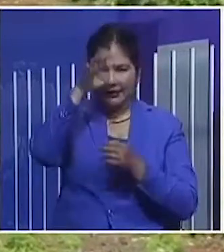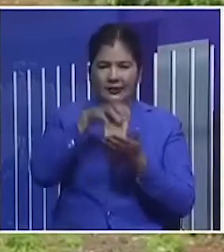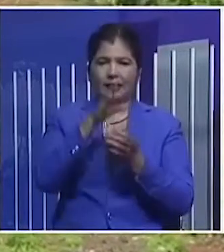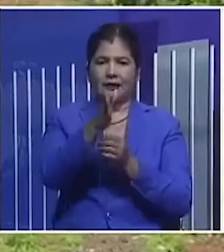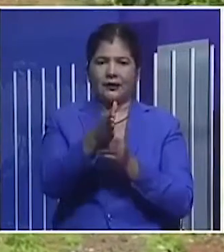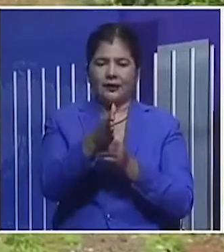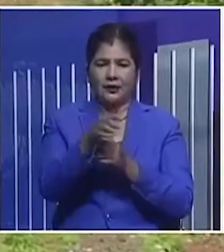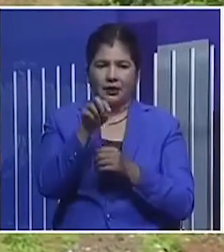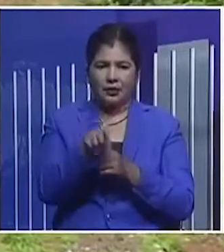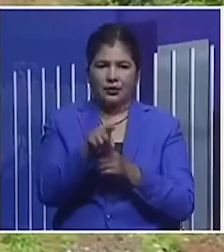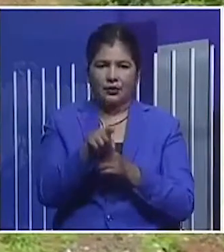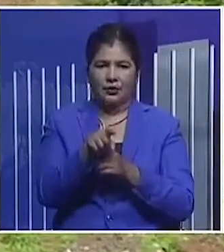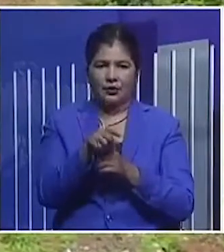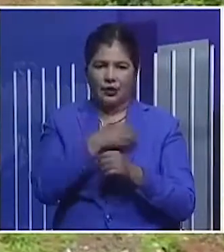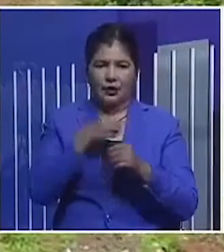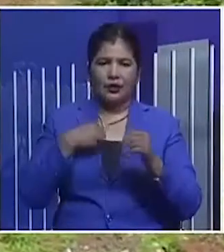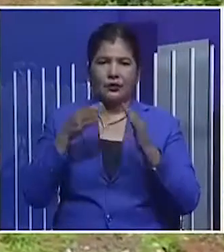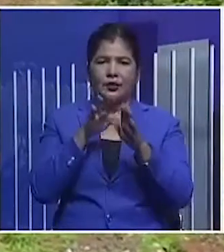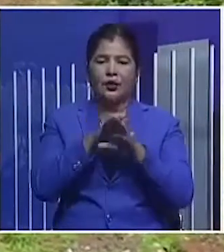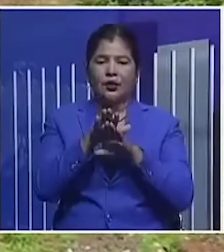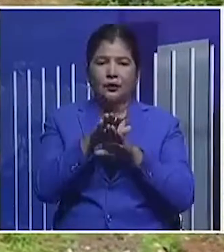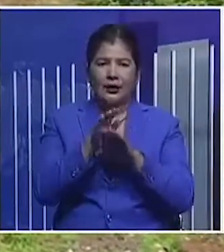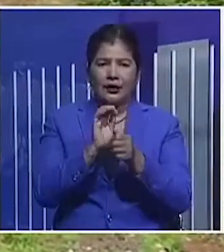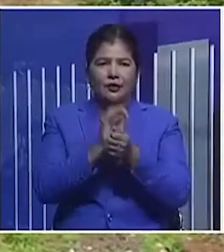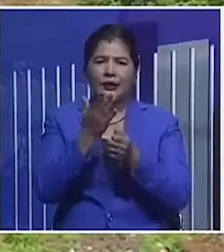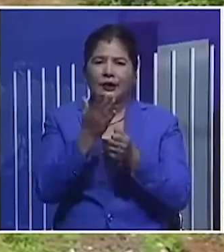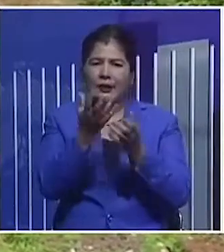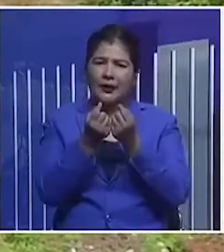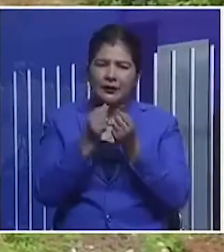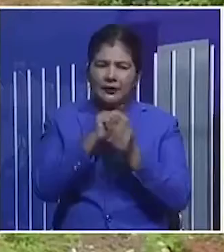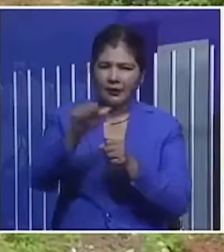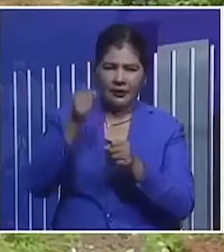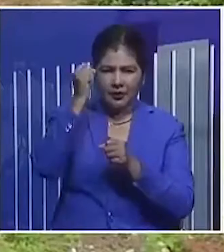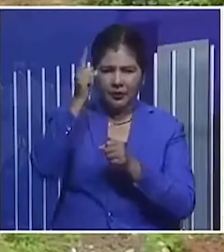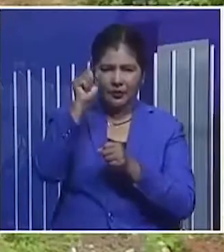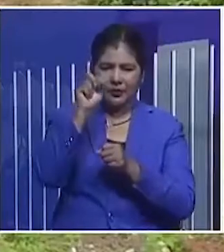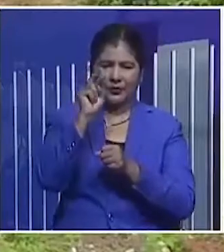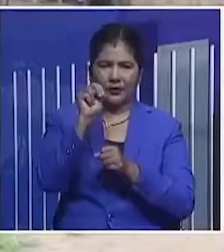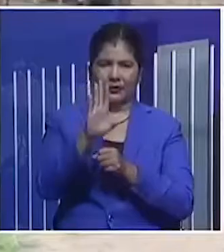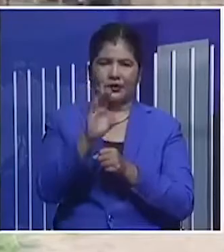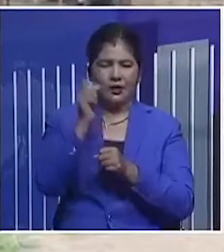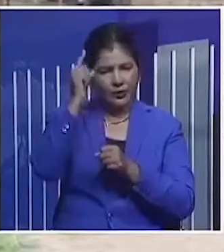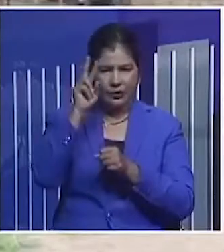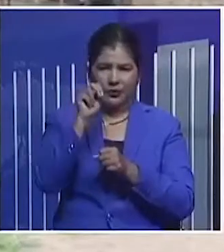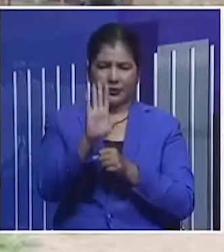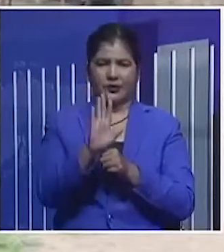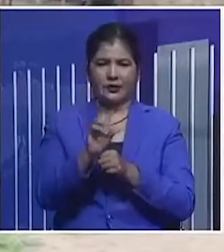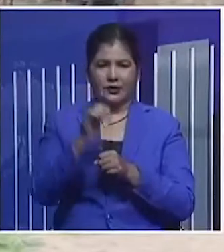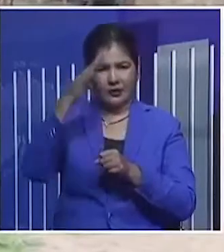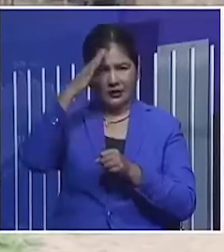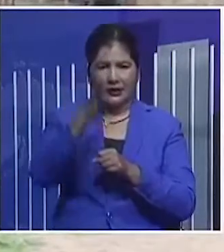यो हस्पिटलमा के कस्तो सुविधा पाइन्छ भनेर जनताले बुझ्नुपर्छ र जनतालाई बुझाउनु पनि पर्छ। सरकारले